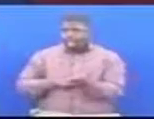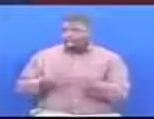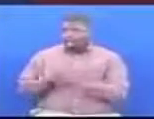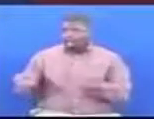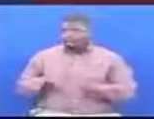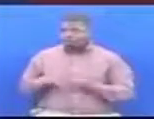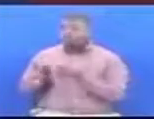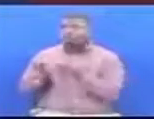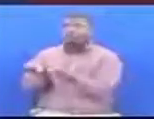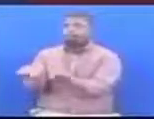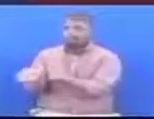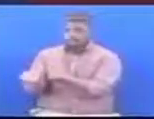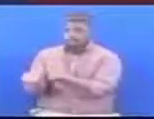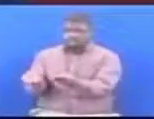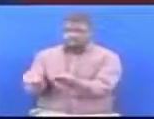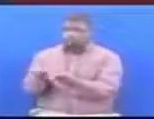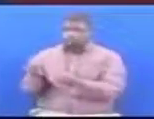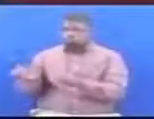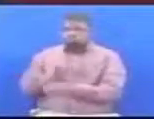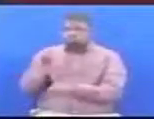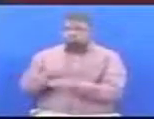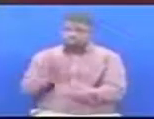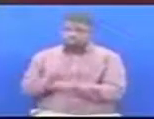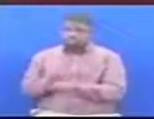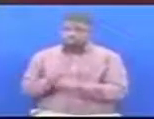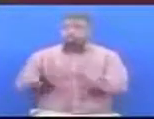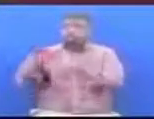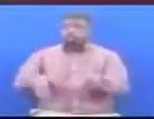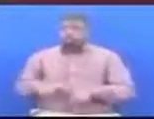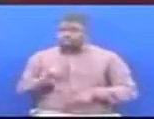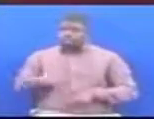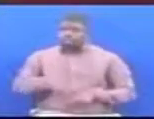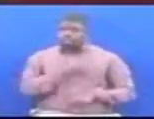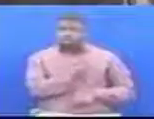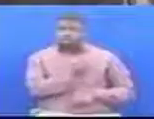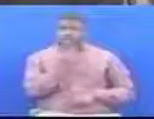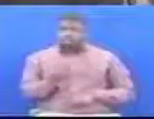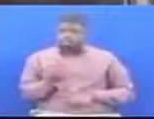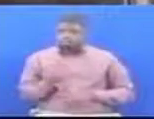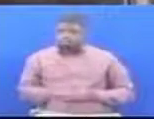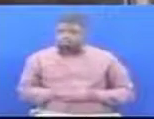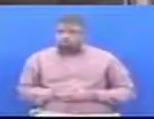ya kutukuka katika kutumikia bunge kwa muda wa miaka 45.